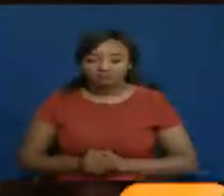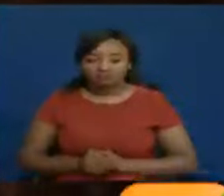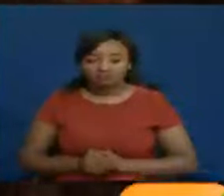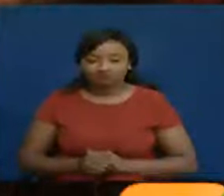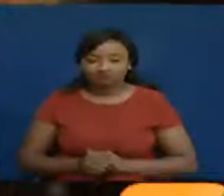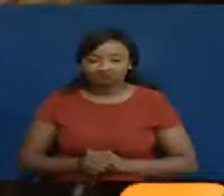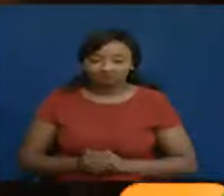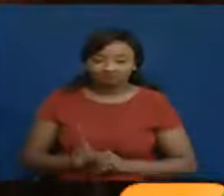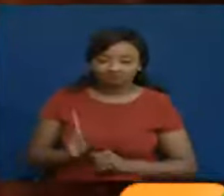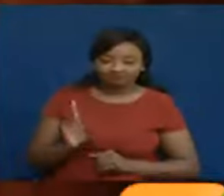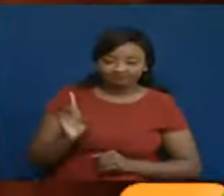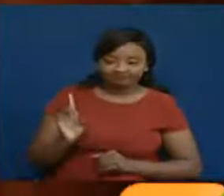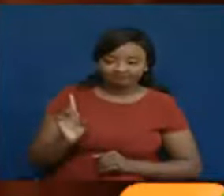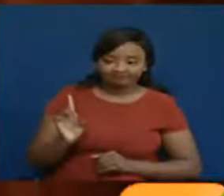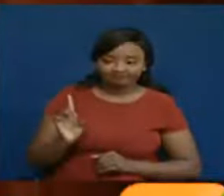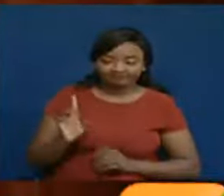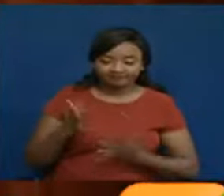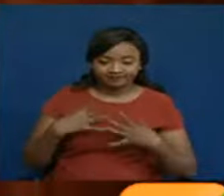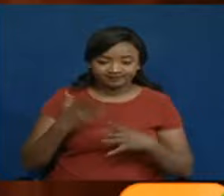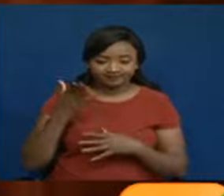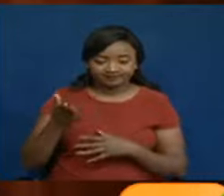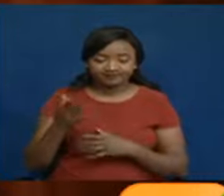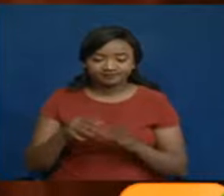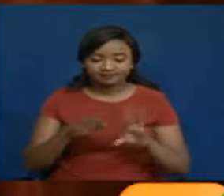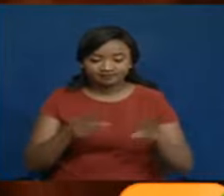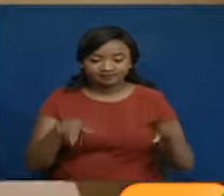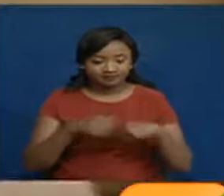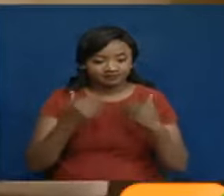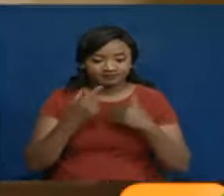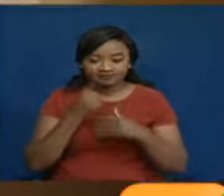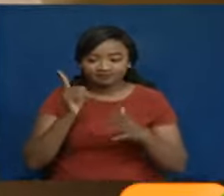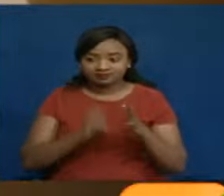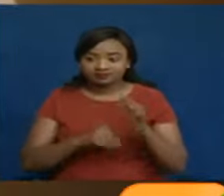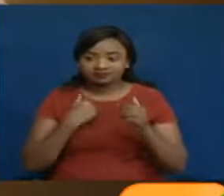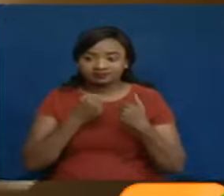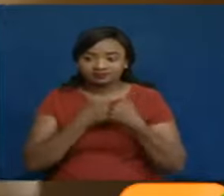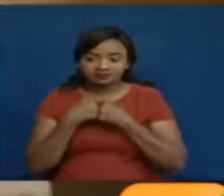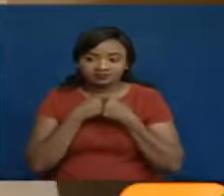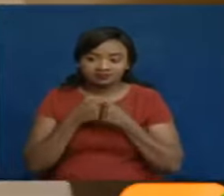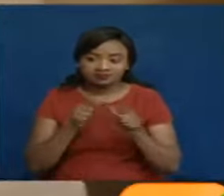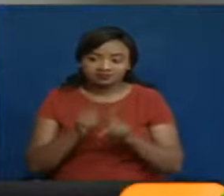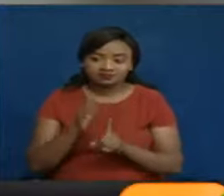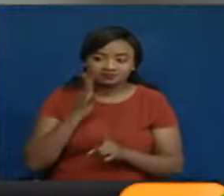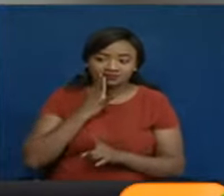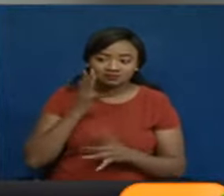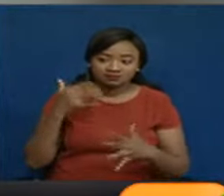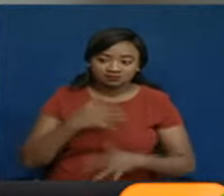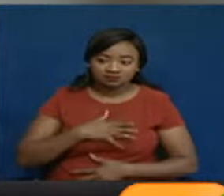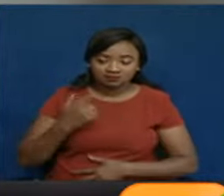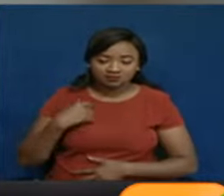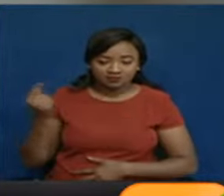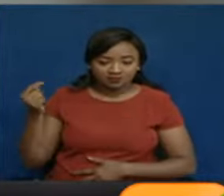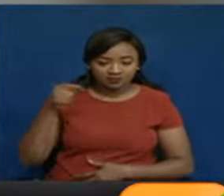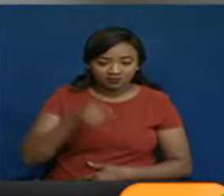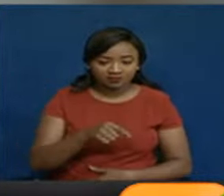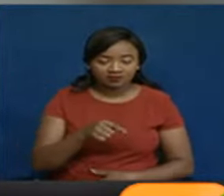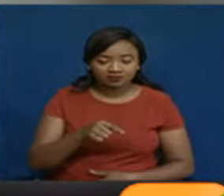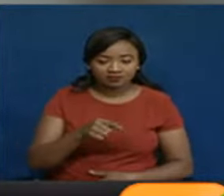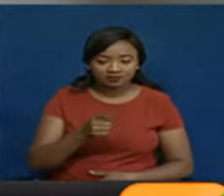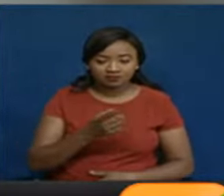Wakiwa katika wadi hii, changamoto ndani ya chumba hiki yanashangaza hata wazazi wao. Anatembea kwa ubali mahali